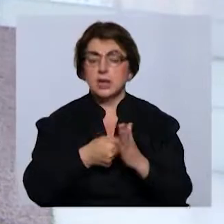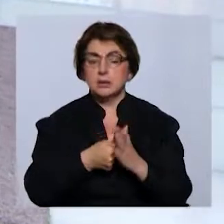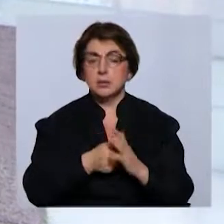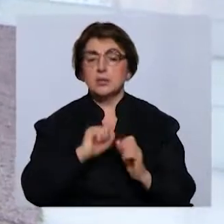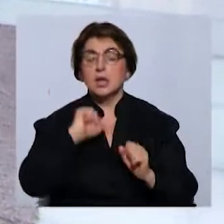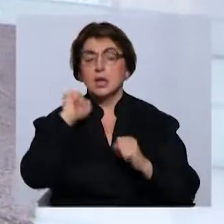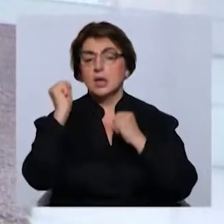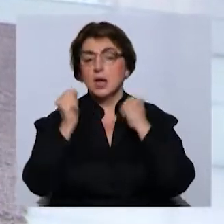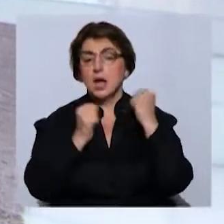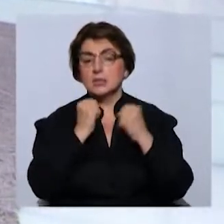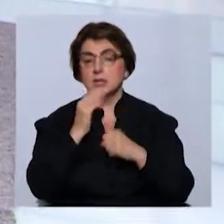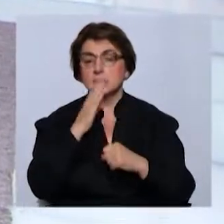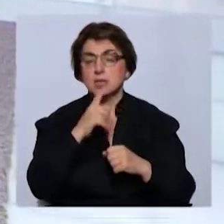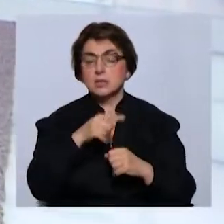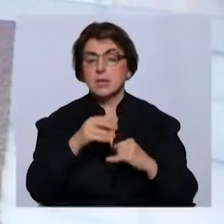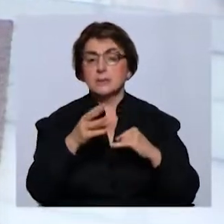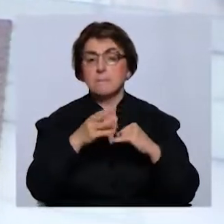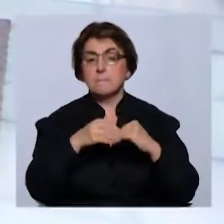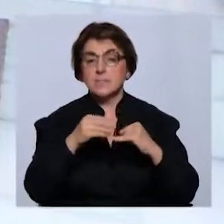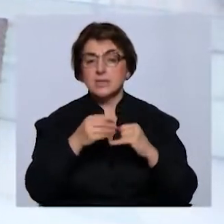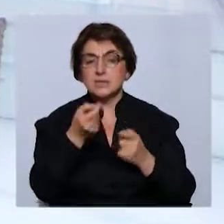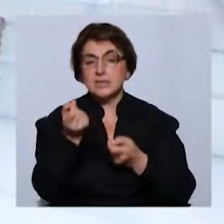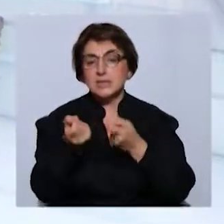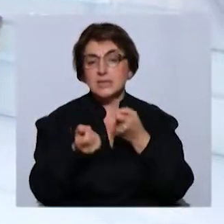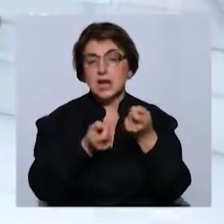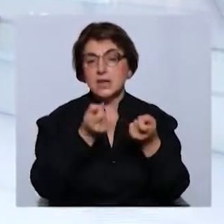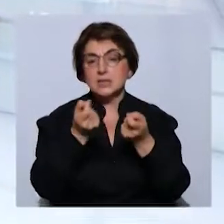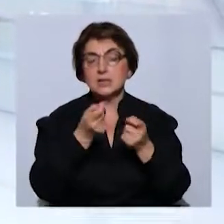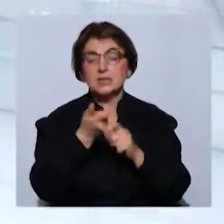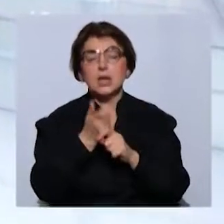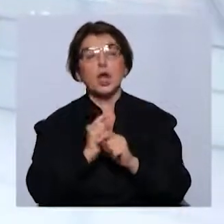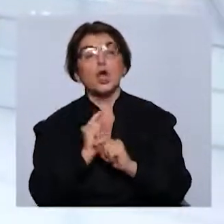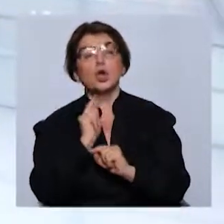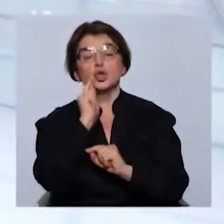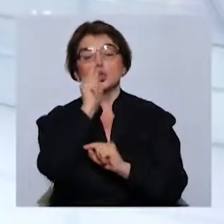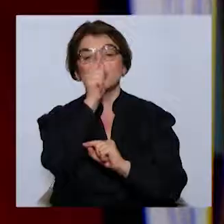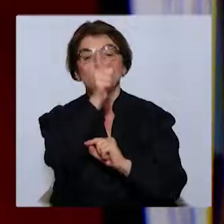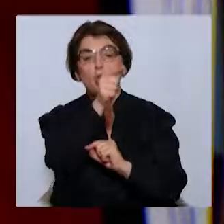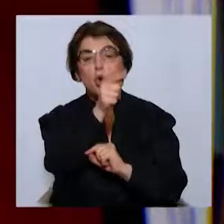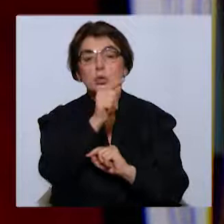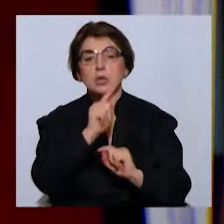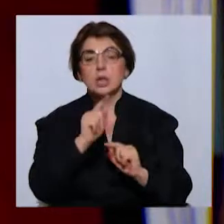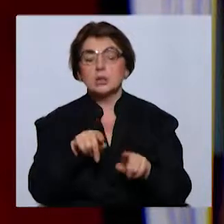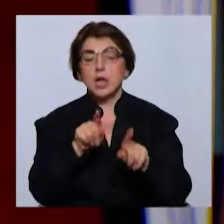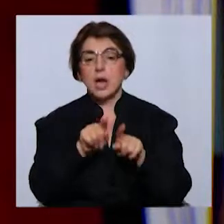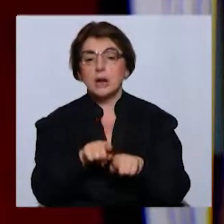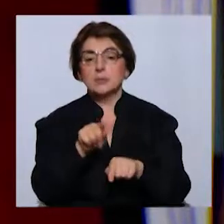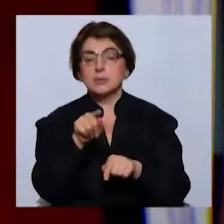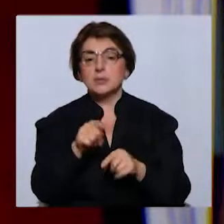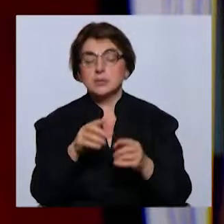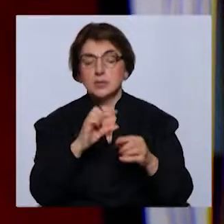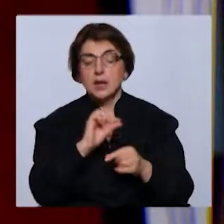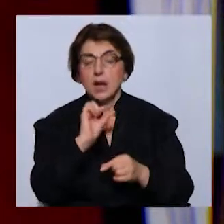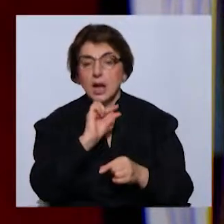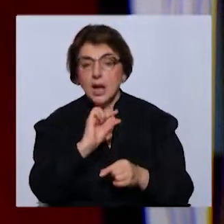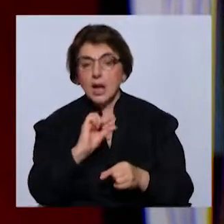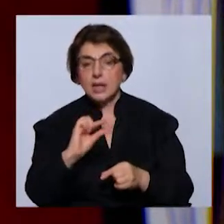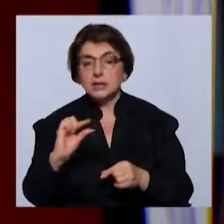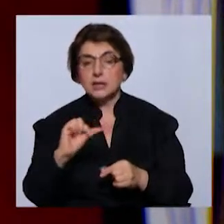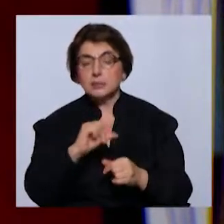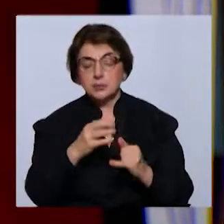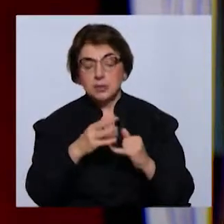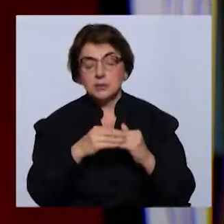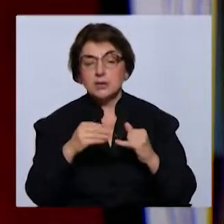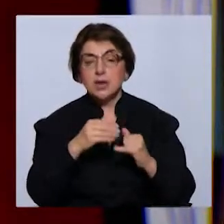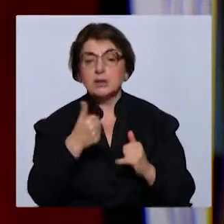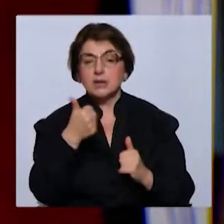ქარსა და წყალს მიწის ნაწილაკები გადააქვს საკმაოდ შორ მანძილზე და ამით ათხელებენ ნაყოფიერ